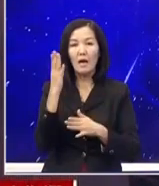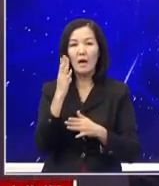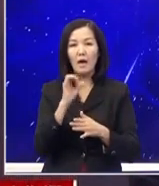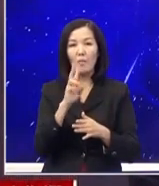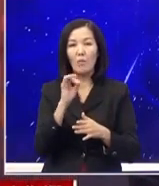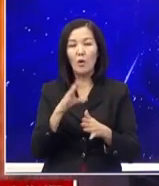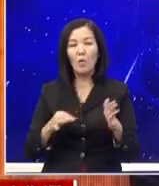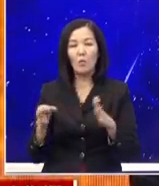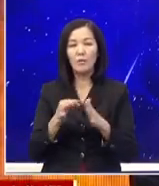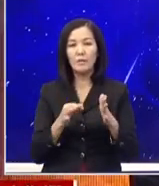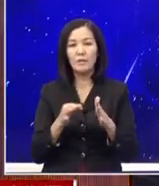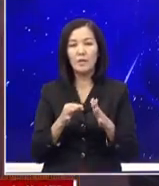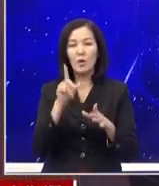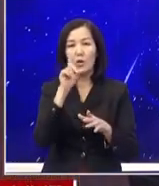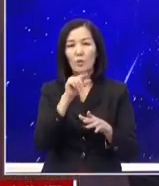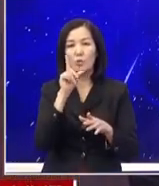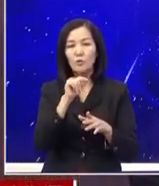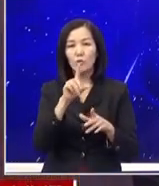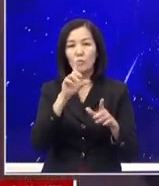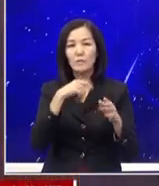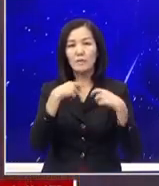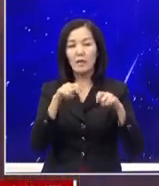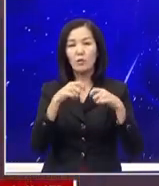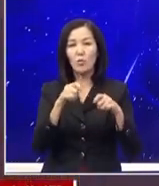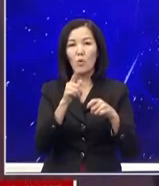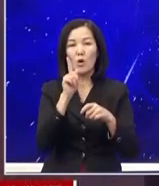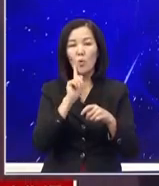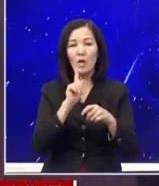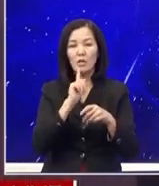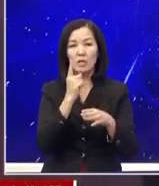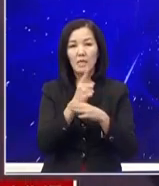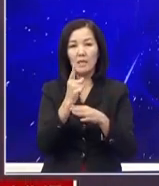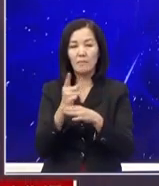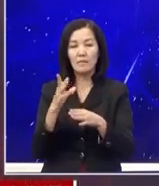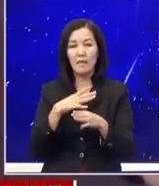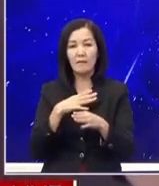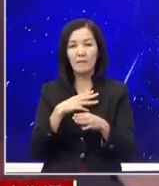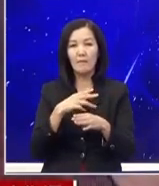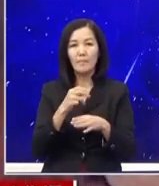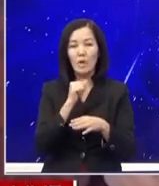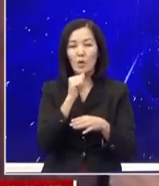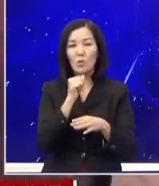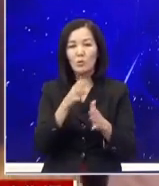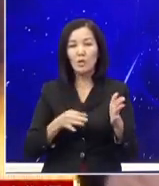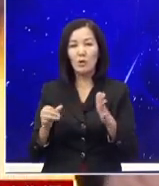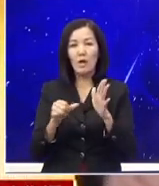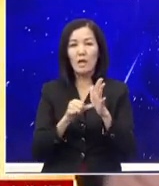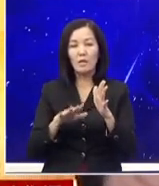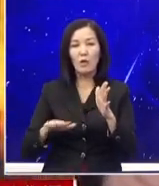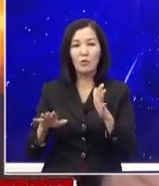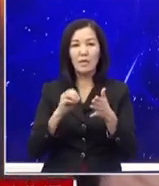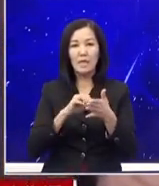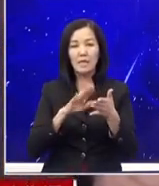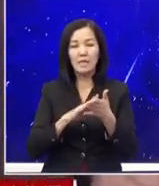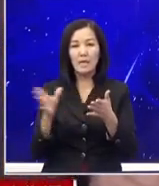Жарқайың ауылдық округінен құс өнімдерін сыртқа шығаруға уақытша тыйым салынды. Одан бөлек Қостанай облысының 6 ауданында осындай жағдай тіркеліп,